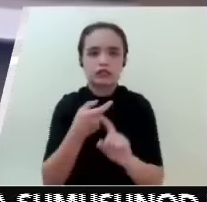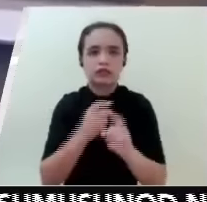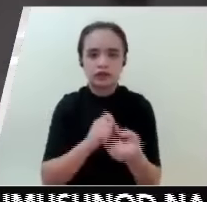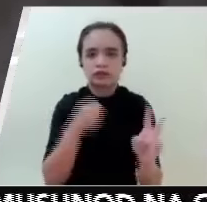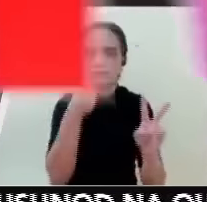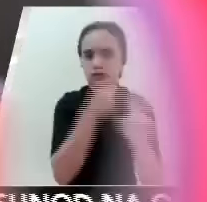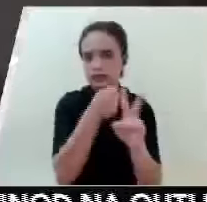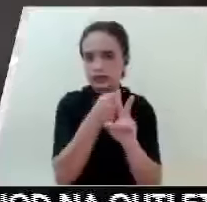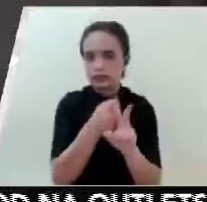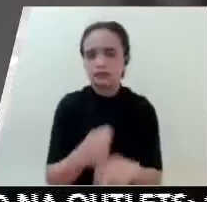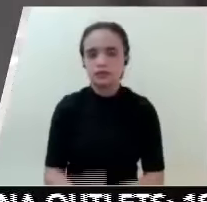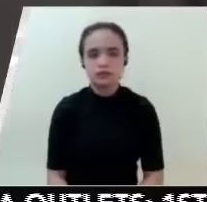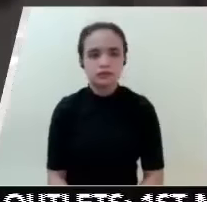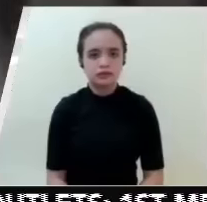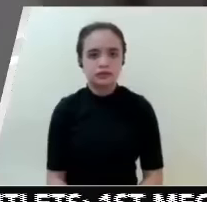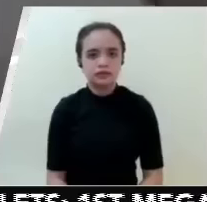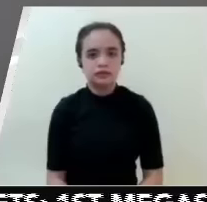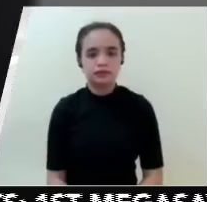exclusive.